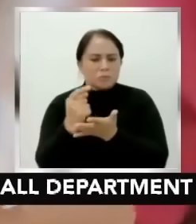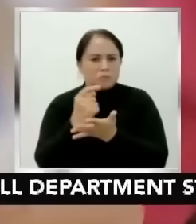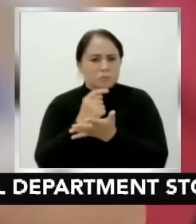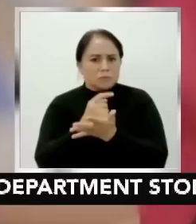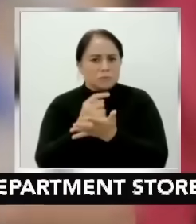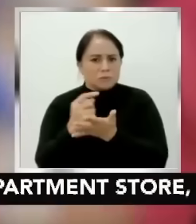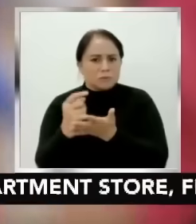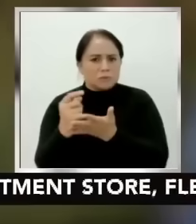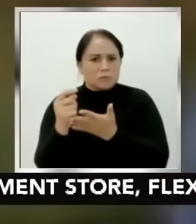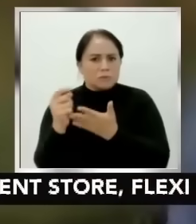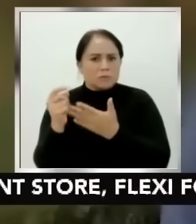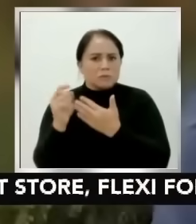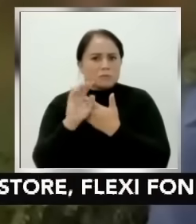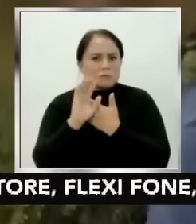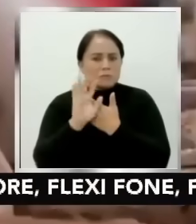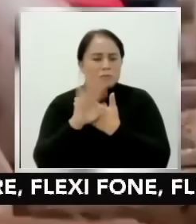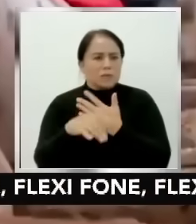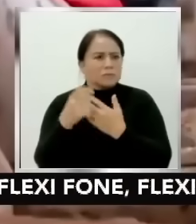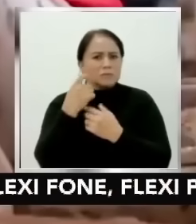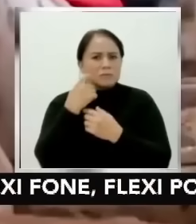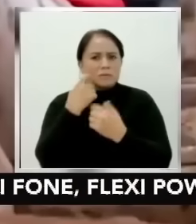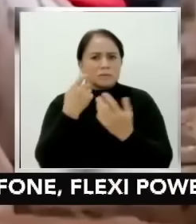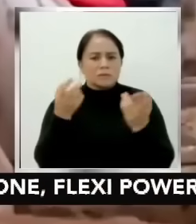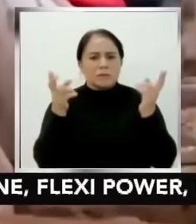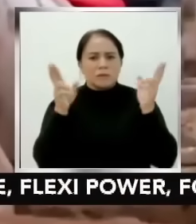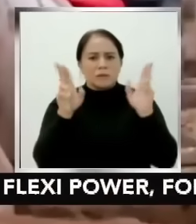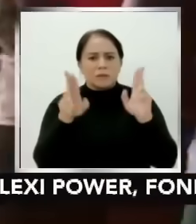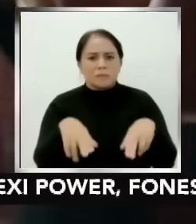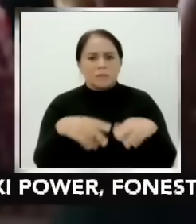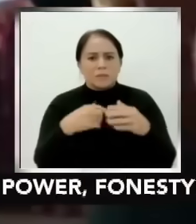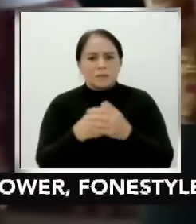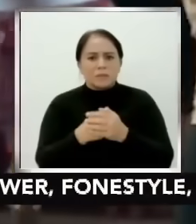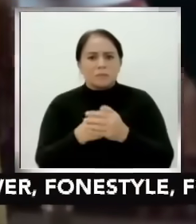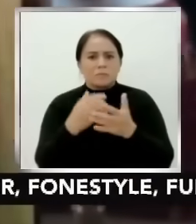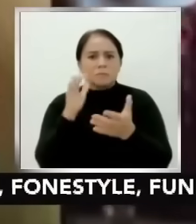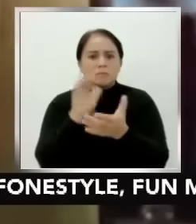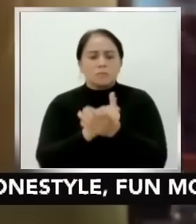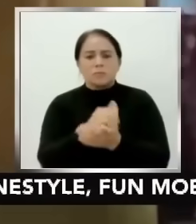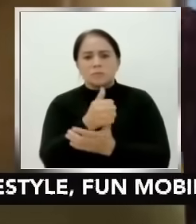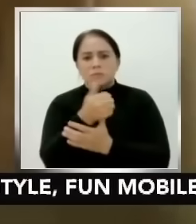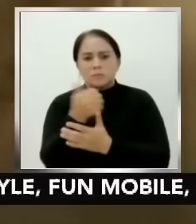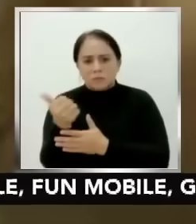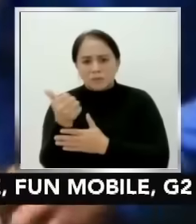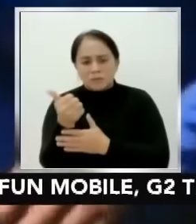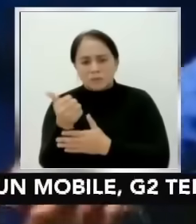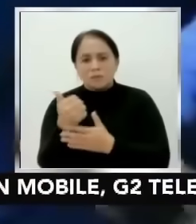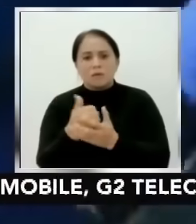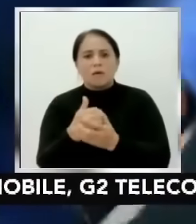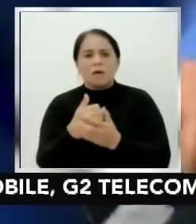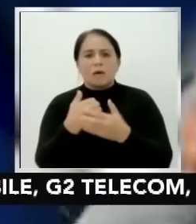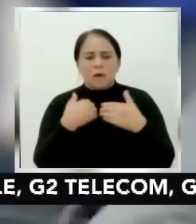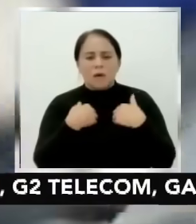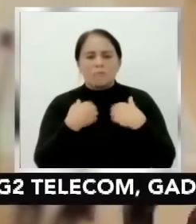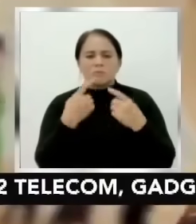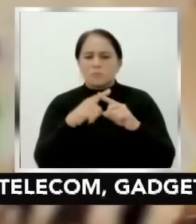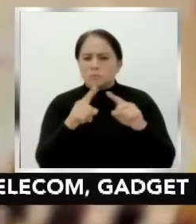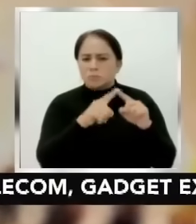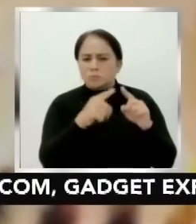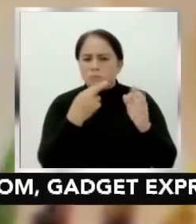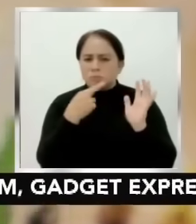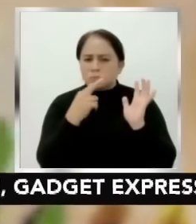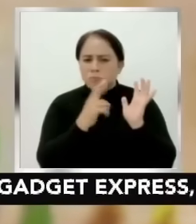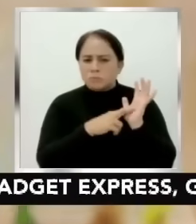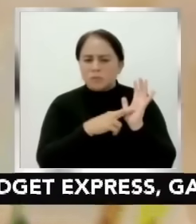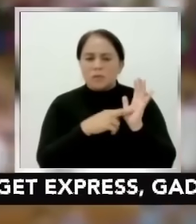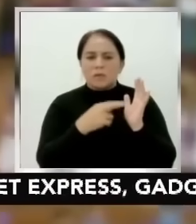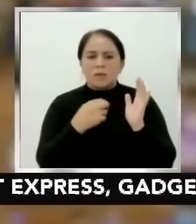po siya. And ang nangyari po, yung husband po niya ay kinasal na po sa iba. Dumating na din po yung mga reports na may mga sinasabi